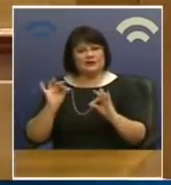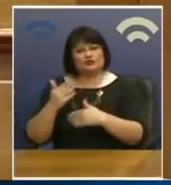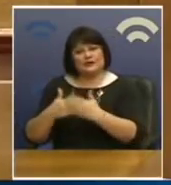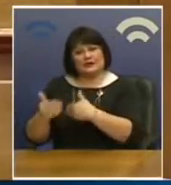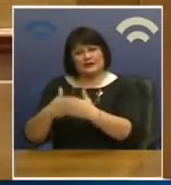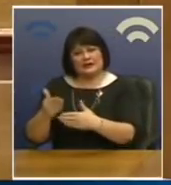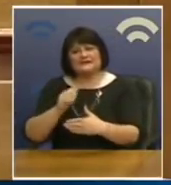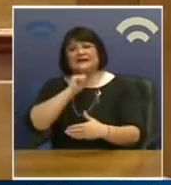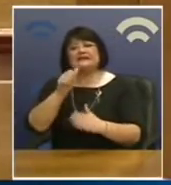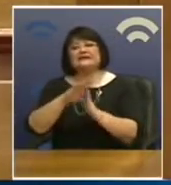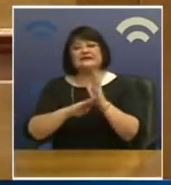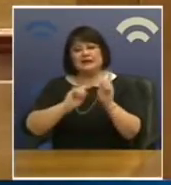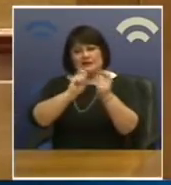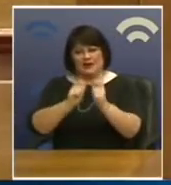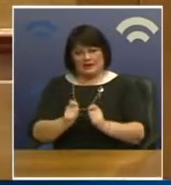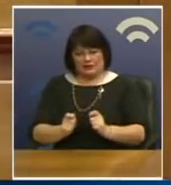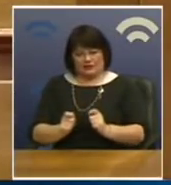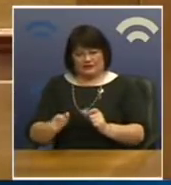της συνταγματικής αναθεώρησης,